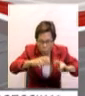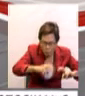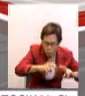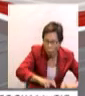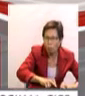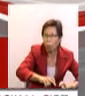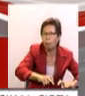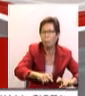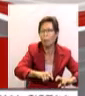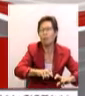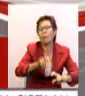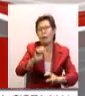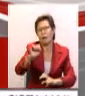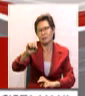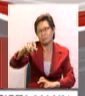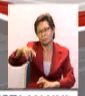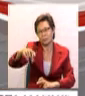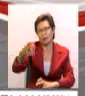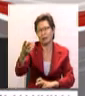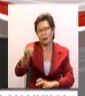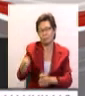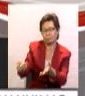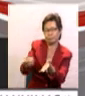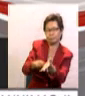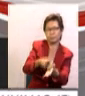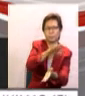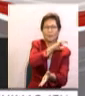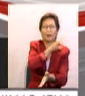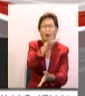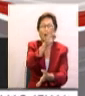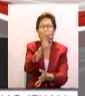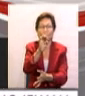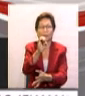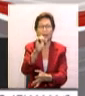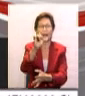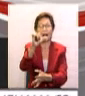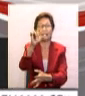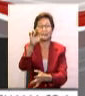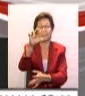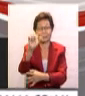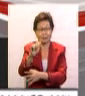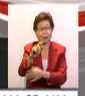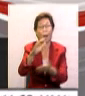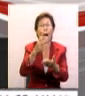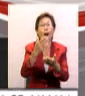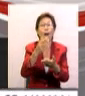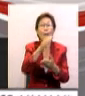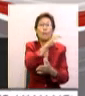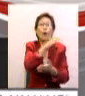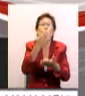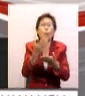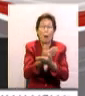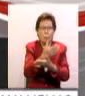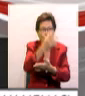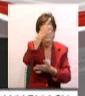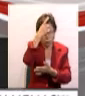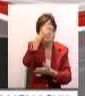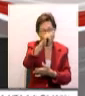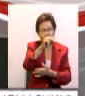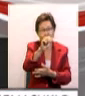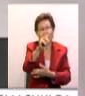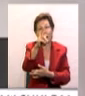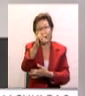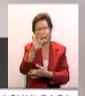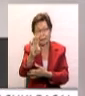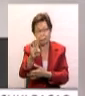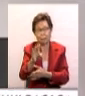siasatan Suruhanjaya itu. Laporan dibuat pengerusi Felkra Berhad yang baharu, Datuk Naqib Wahab. Dalam ucapan